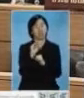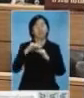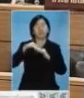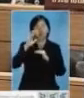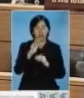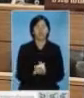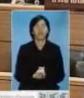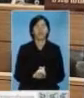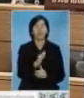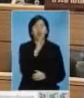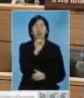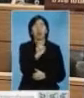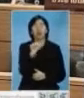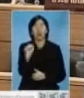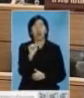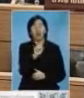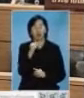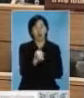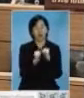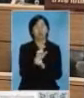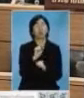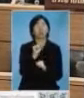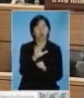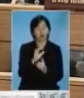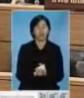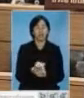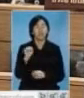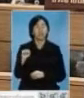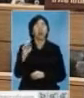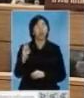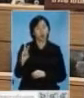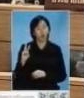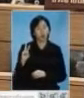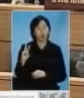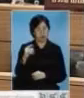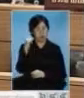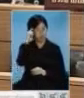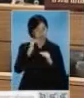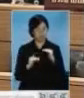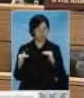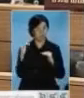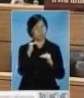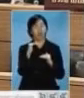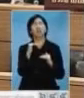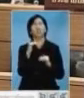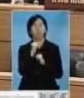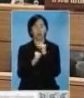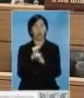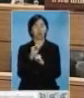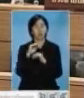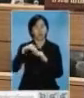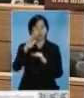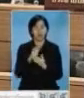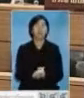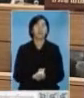อยเพราะว่าสภาผู้แทนราษฎร25ผู้ที่สมาชิกที่เราความรบเรานับถือว่าเป็นสภาสูงควรจะอายุ40แต่คว